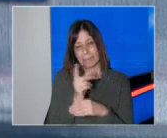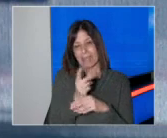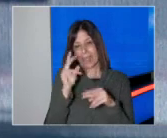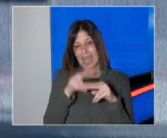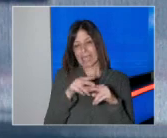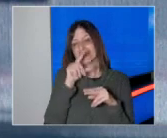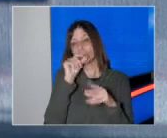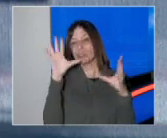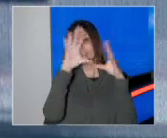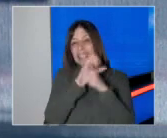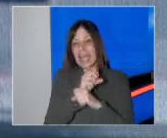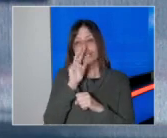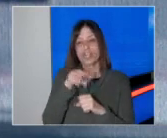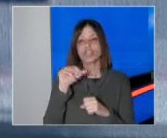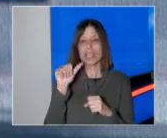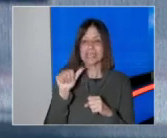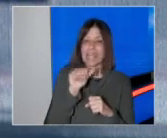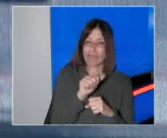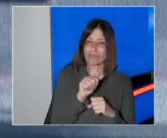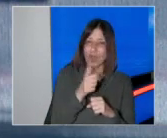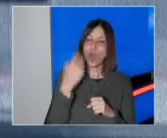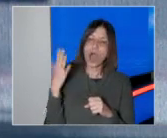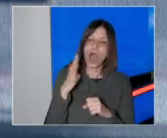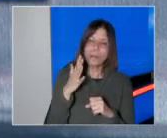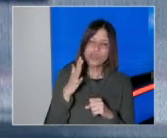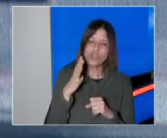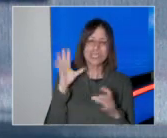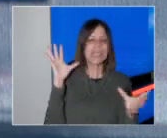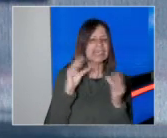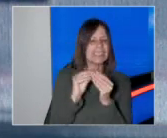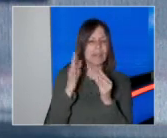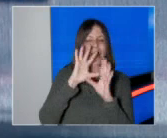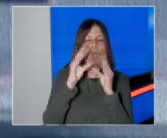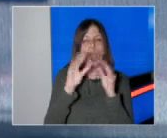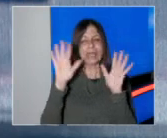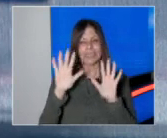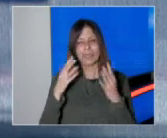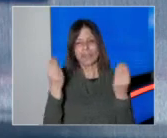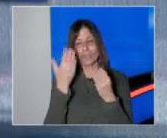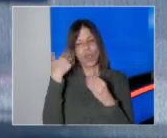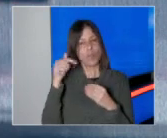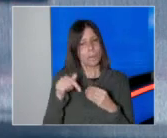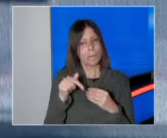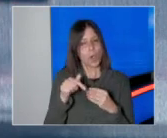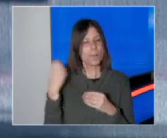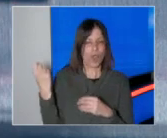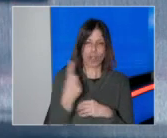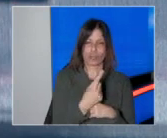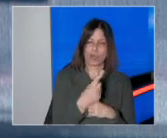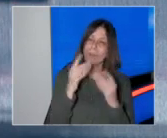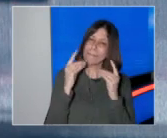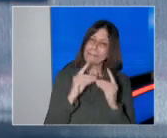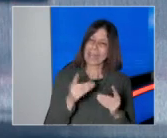אחרינו ציוצי ערב. יש כאן את איציק אלרוב, כמדי חמישי יסכם לכם את כל הסרטונים, את כל הדברים שקרו כאן במהלך השבוע הזה